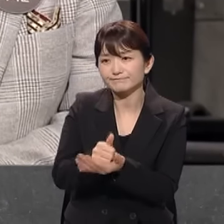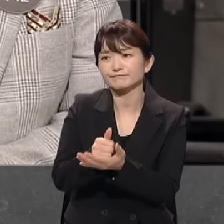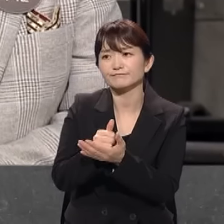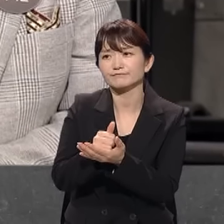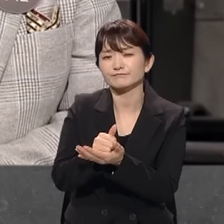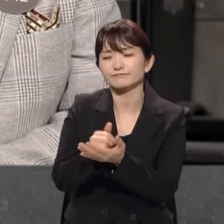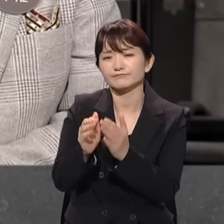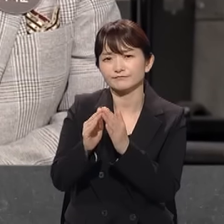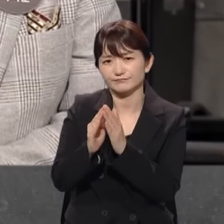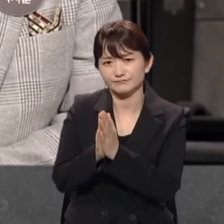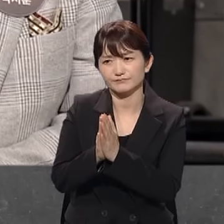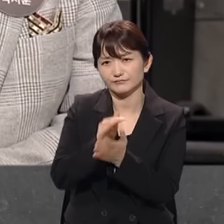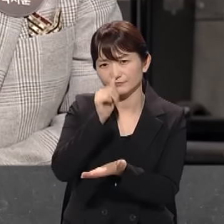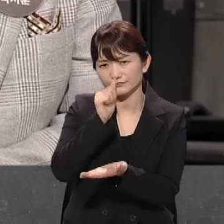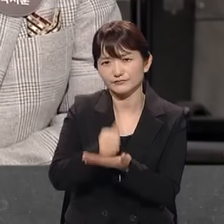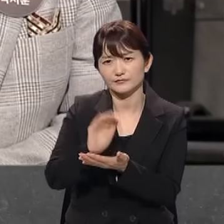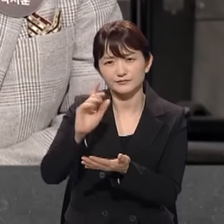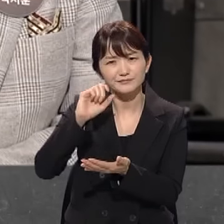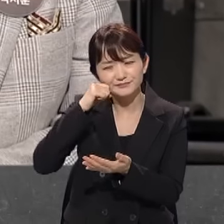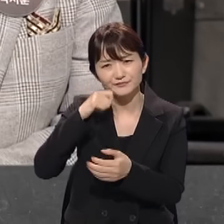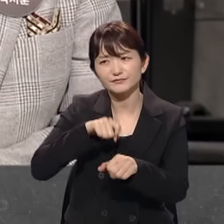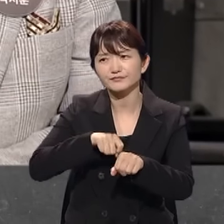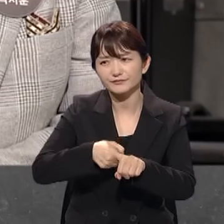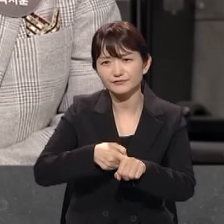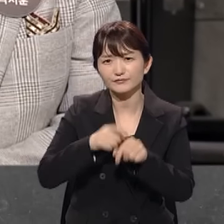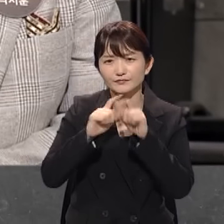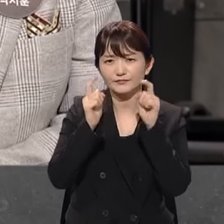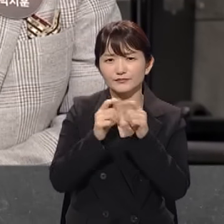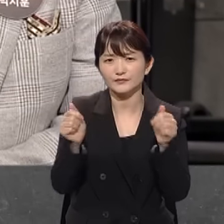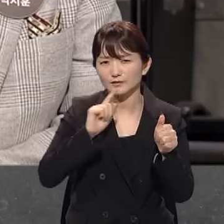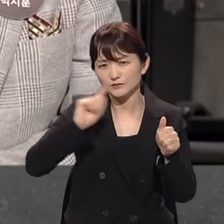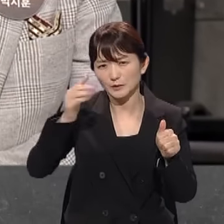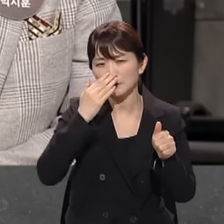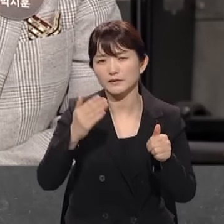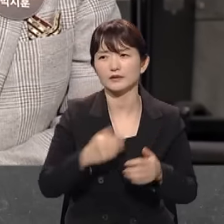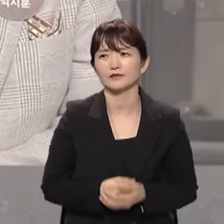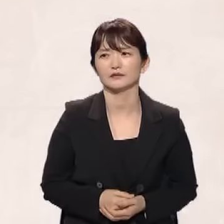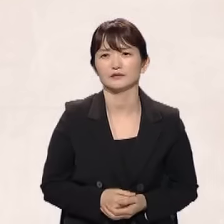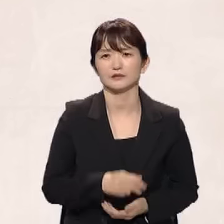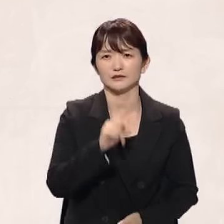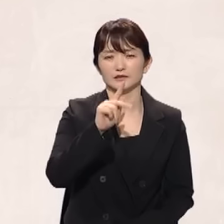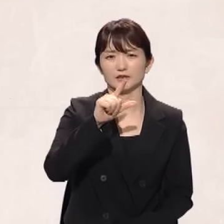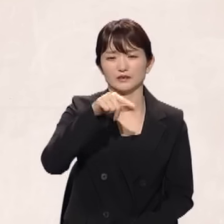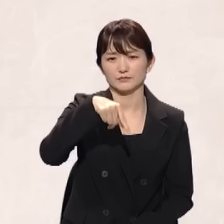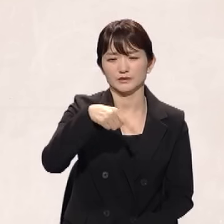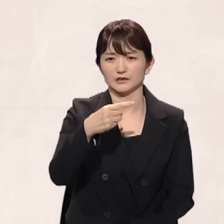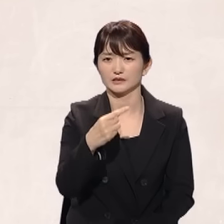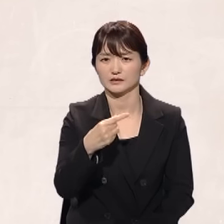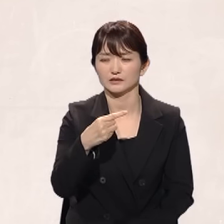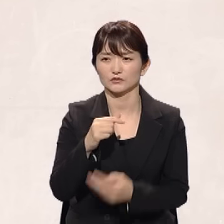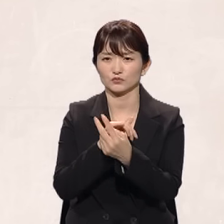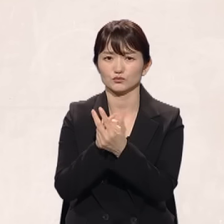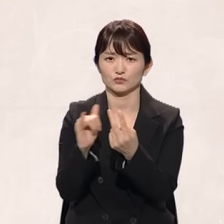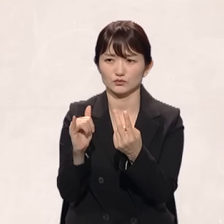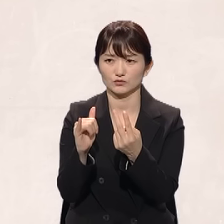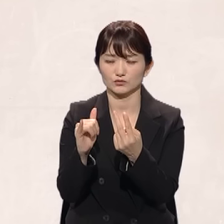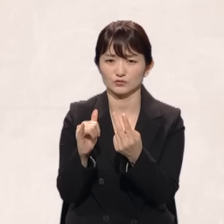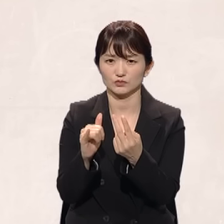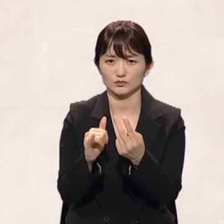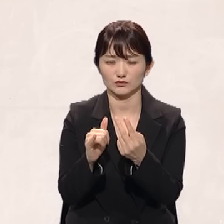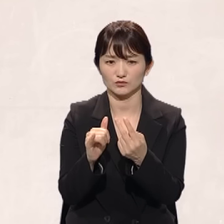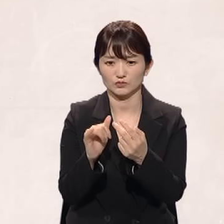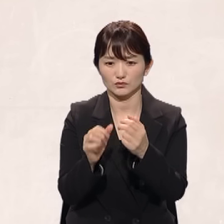좀 어렵습니다. 그렇지만 징계라든지 민사소송이 가능한 상황이고 특히 KLPG에서 이 두 사람의 해당